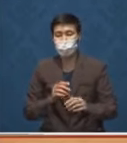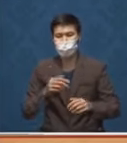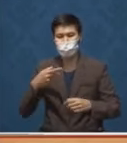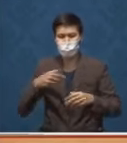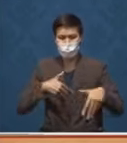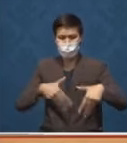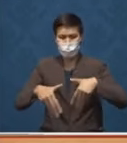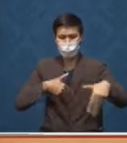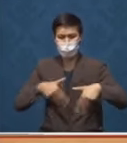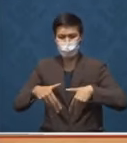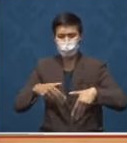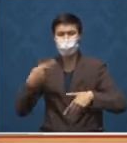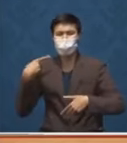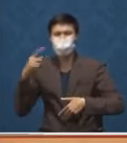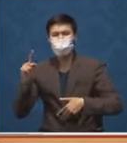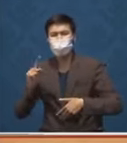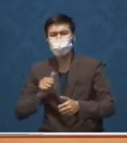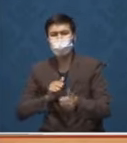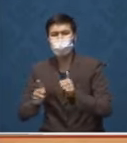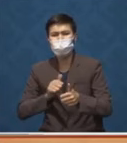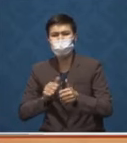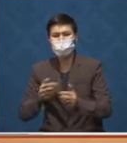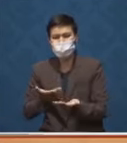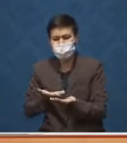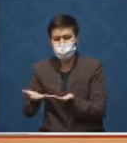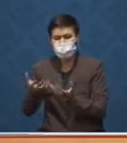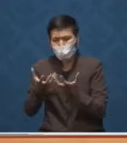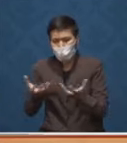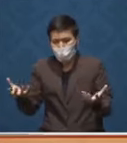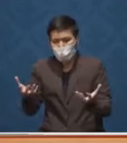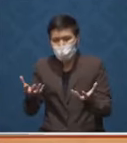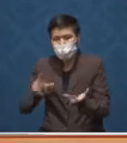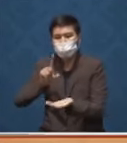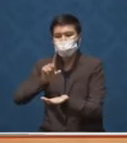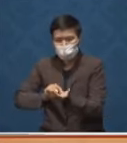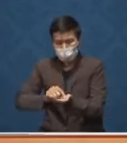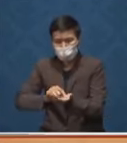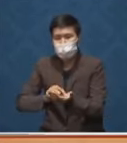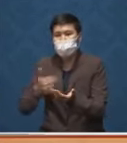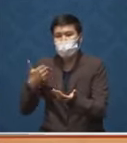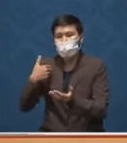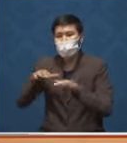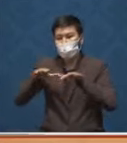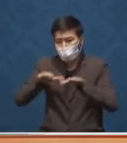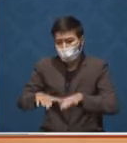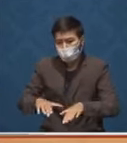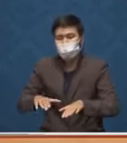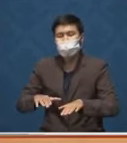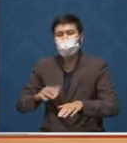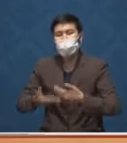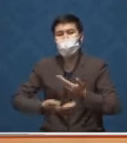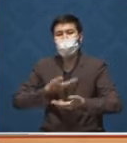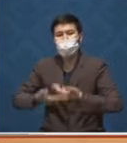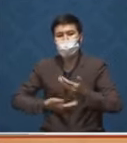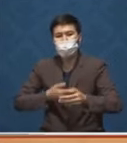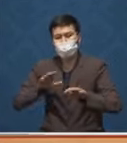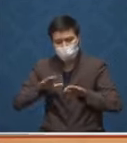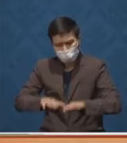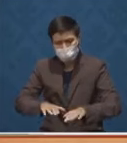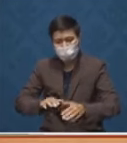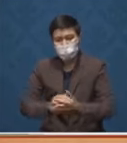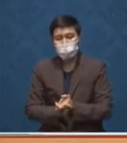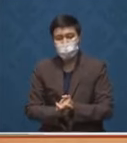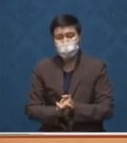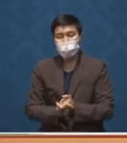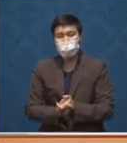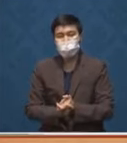นะครับได้ซื้อของในราคาที่เป็นธรรมนะครับมีการลดราคามีการแข่งราคากันไม่ใช่เฉพาะจากค้าปลีกเท่